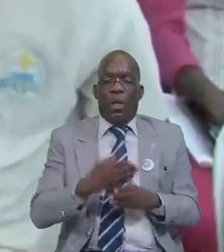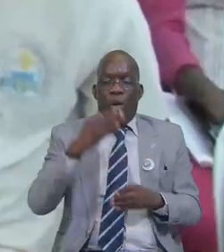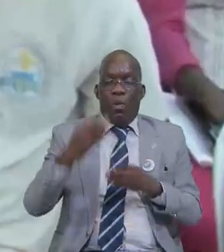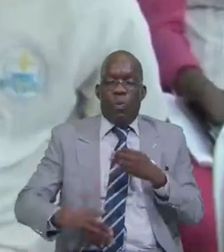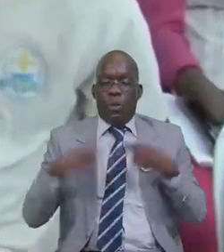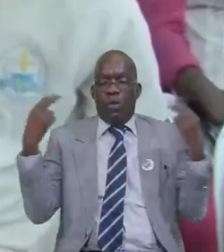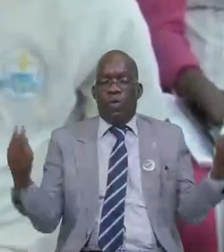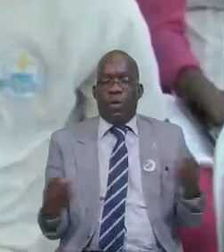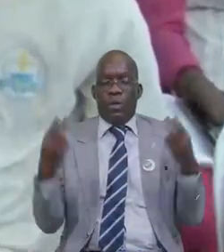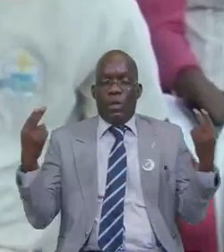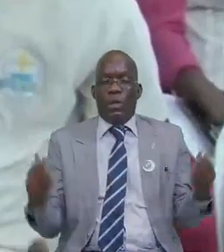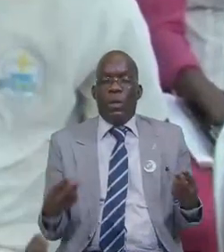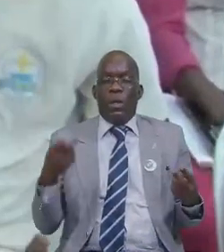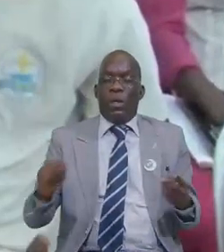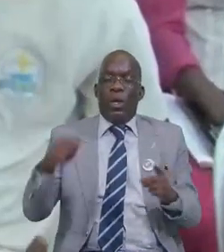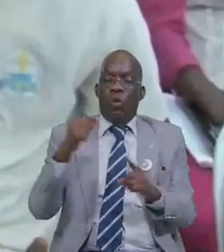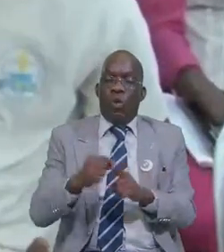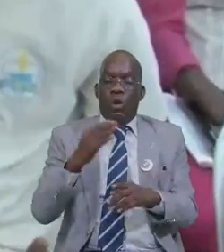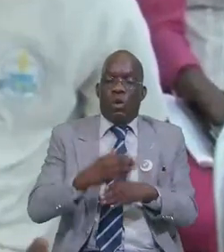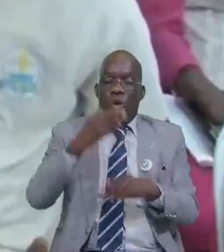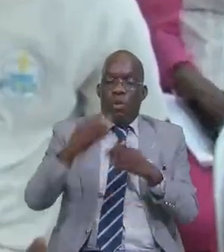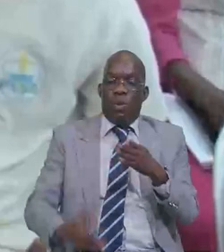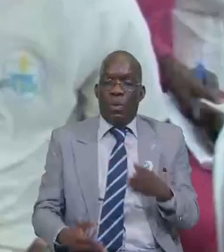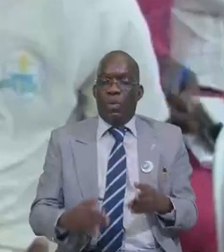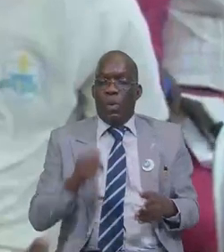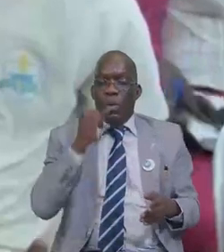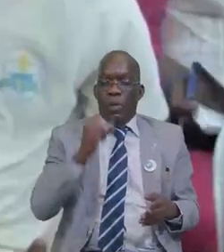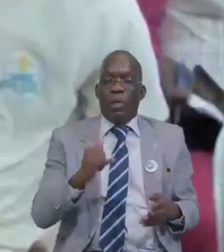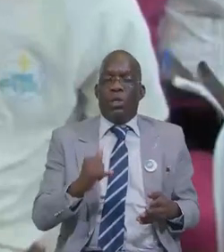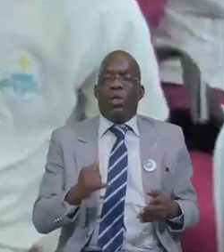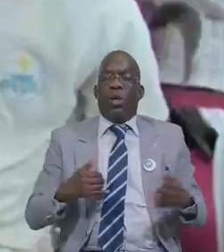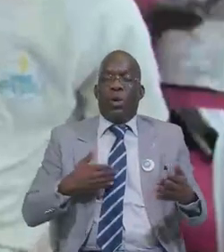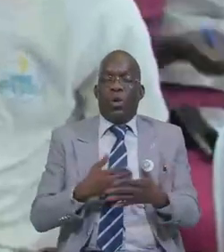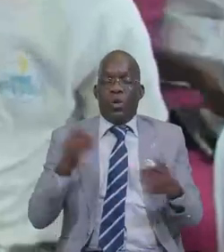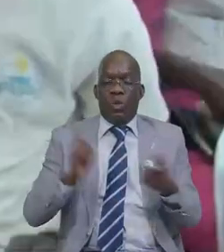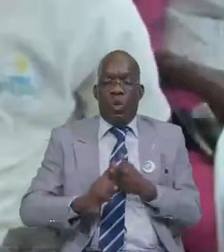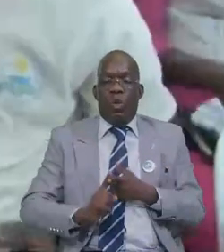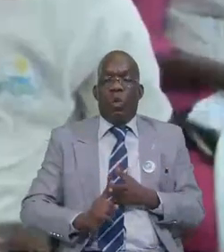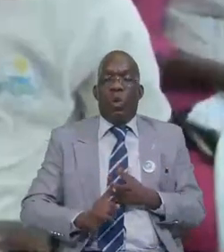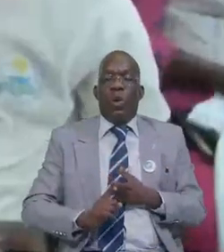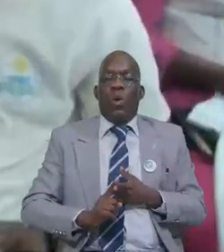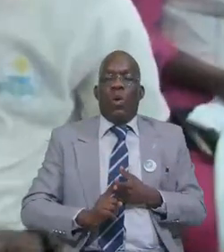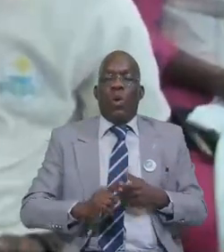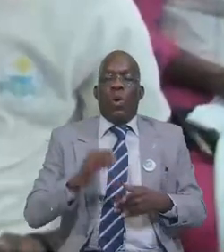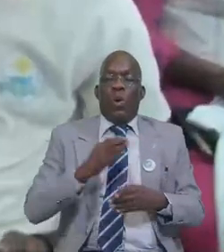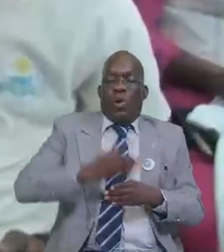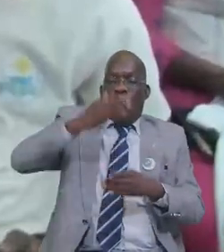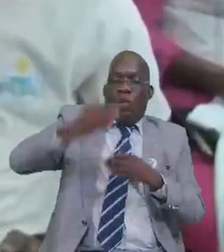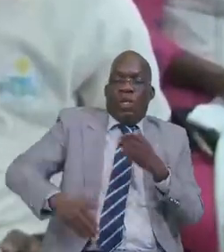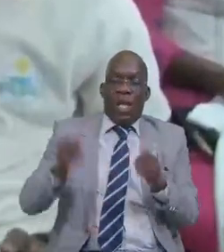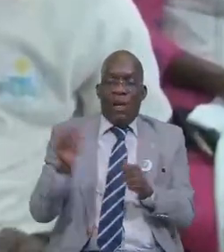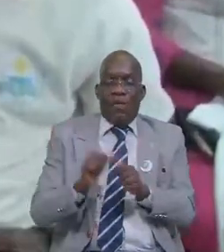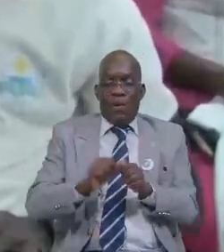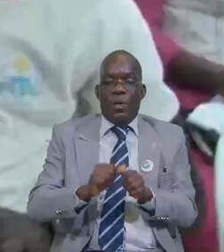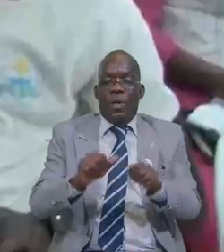la victoire holistique. Holistique ici se rapporte au mot tout. Tous